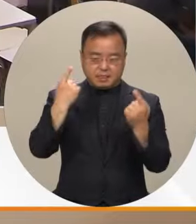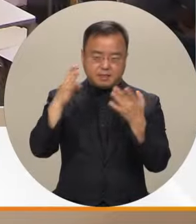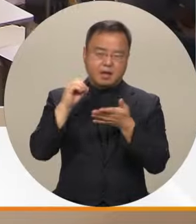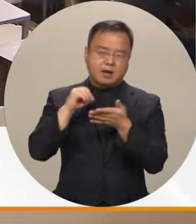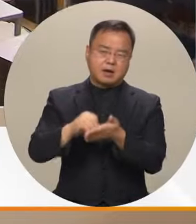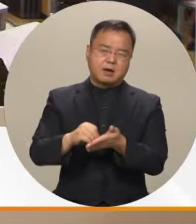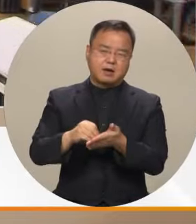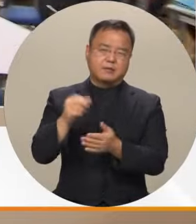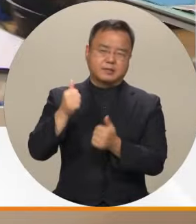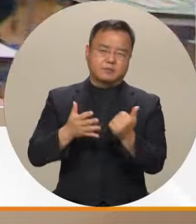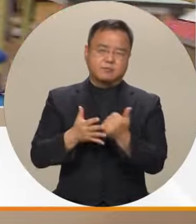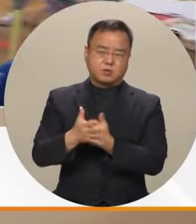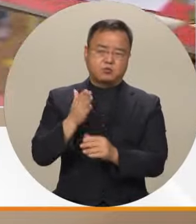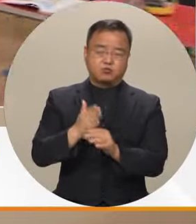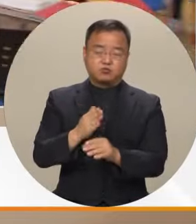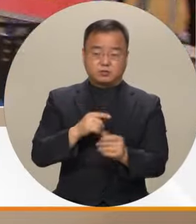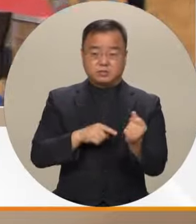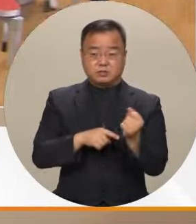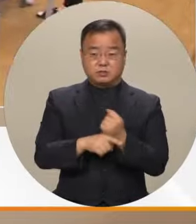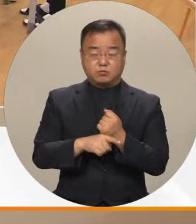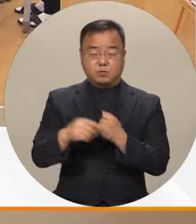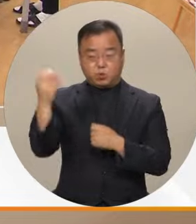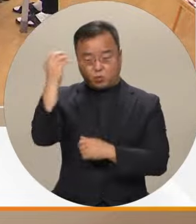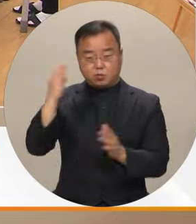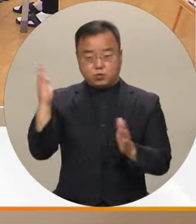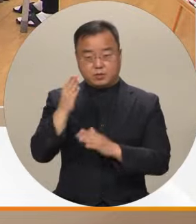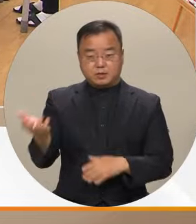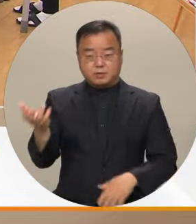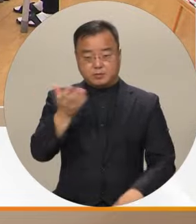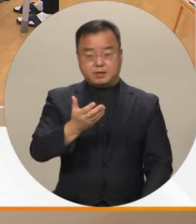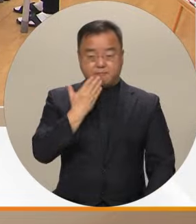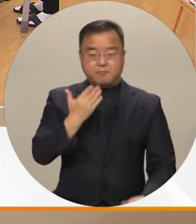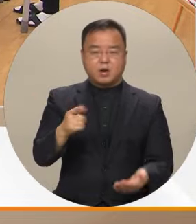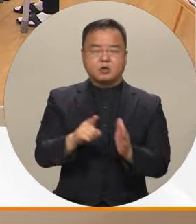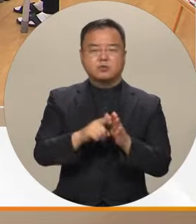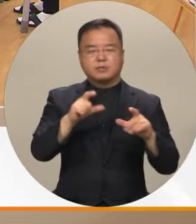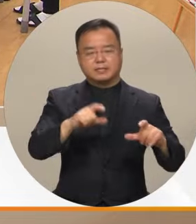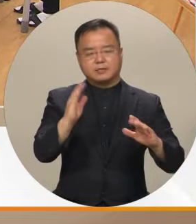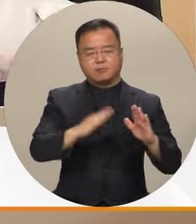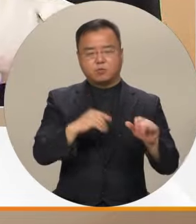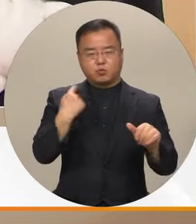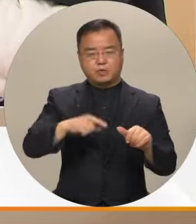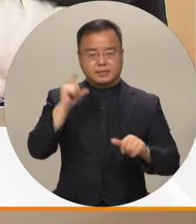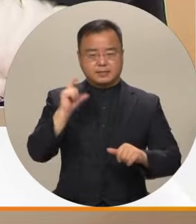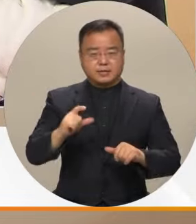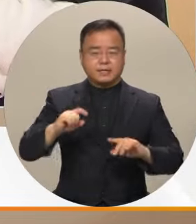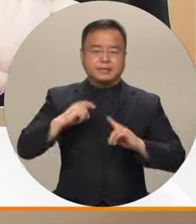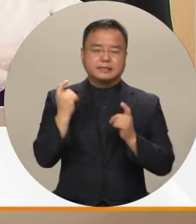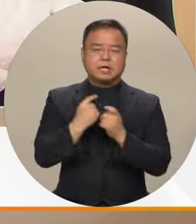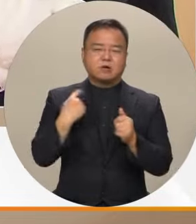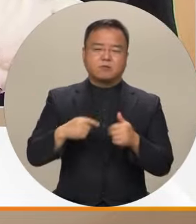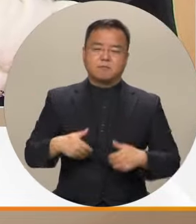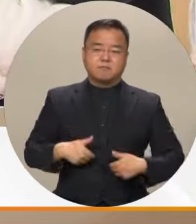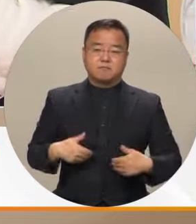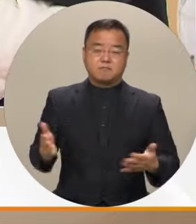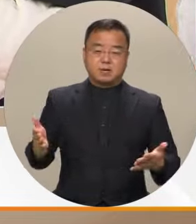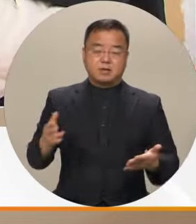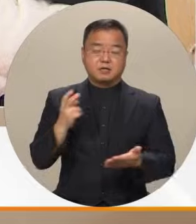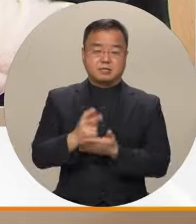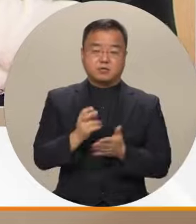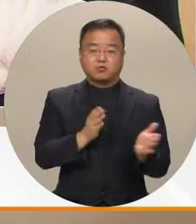많은만큼 고등학생도 농촌 유학을 갈 수 있도록 지역 공교육을 강화하고 사교육이 필요 없는 입시 제도를